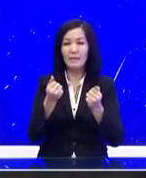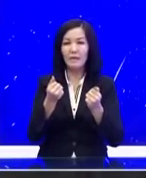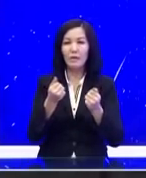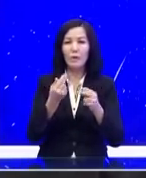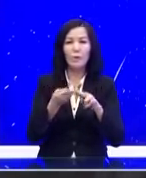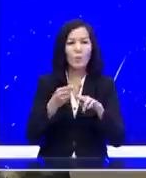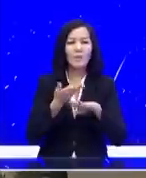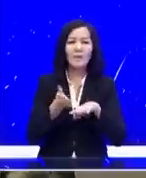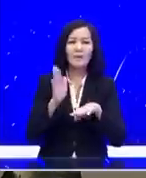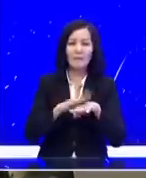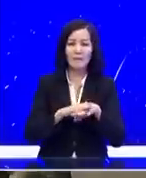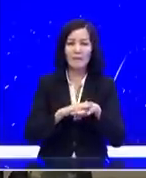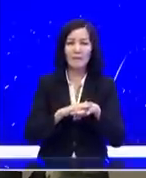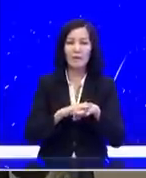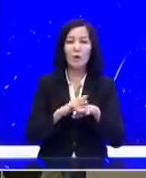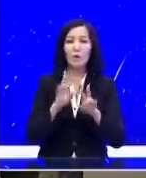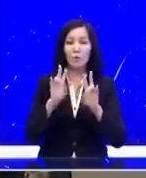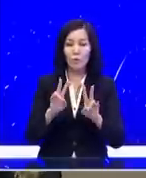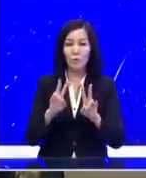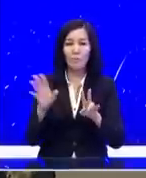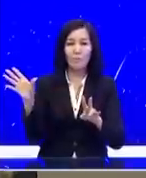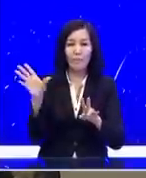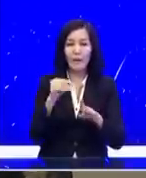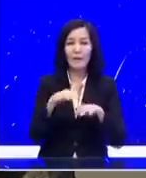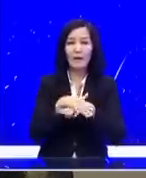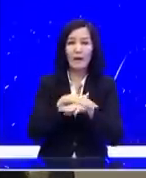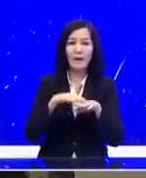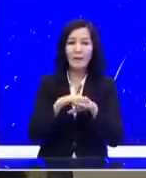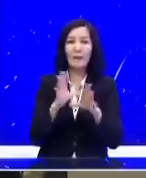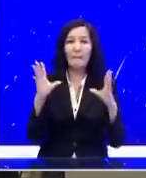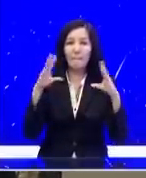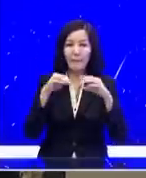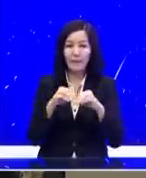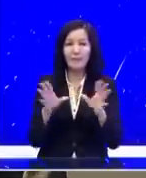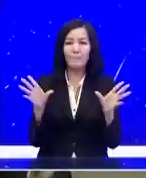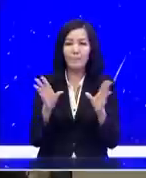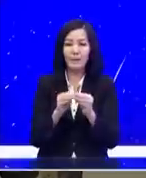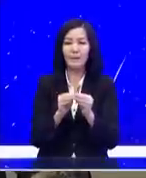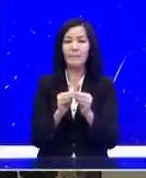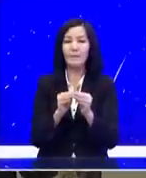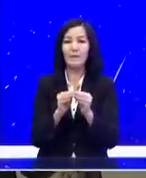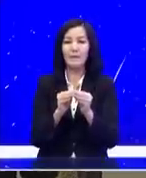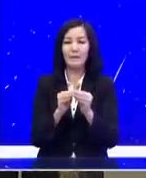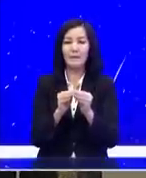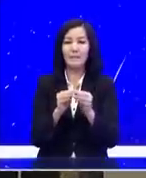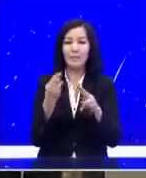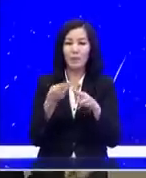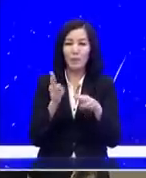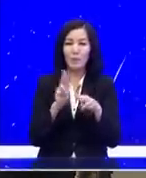қиын, күрделі, бірақ дегенмен бәріміз бір ұлт болып, бір халық болып осы